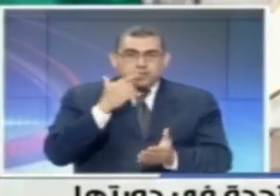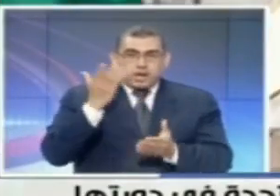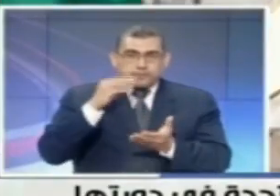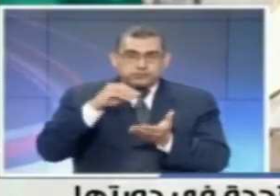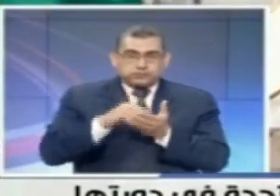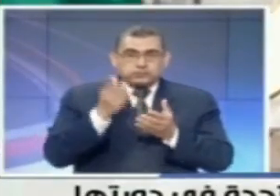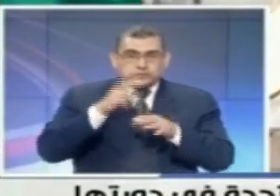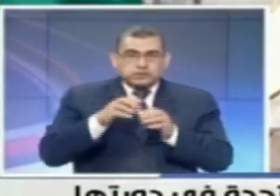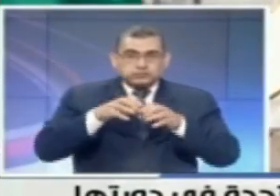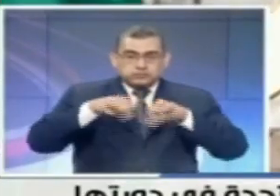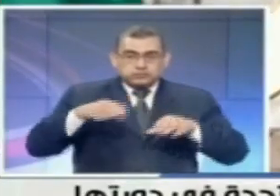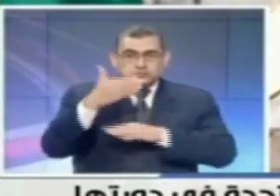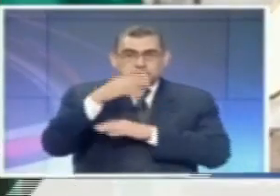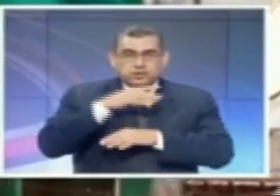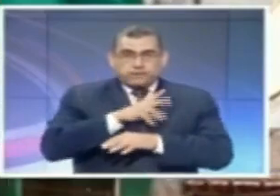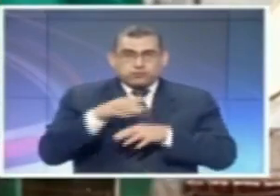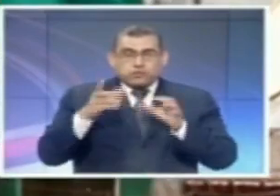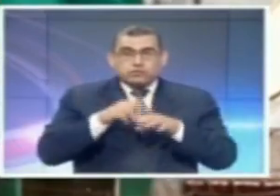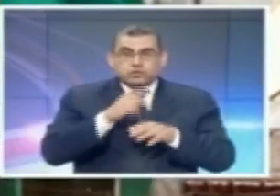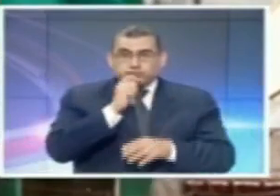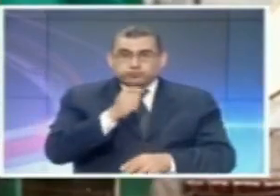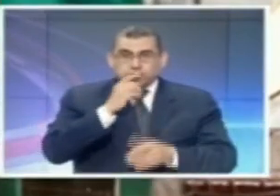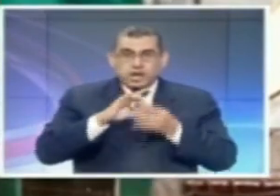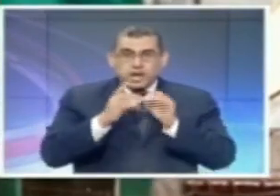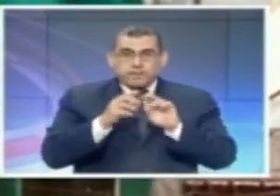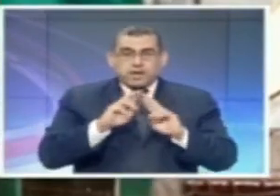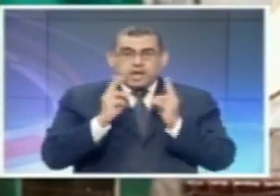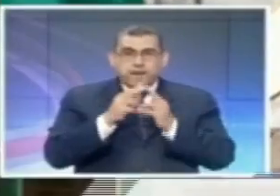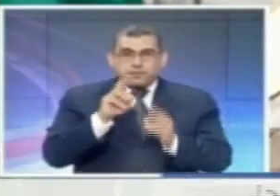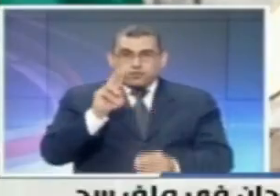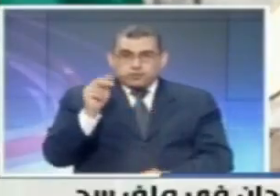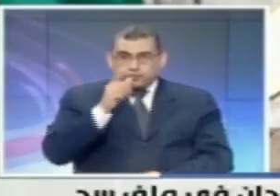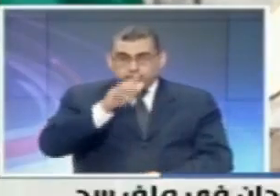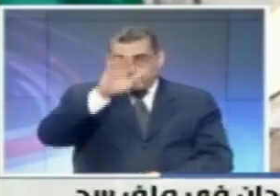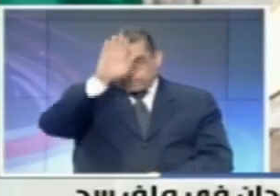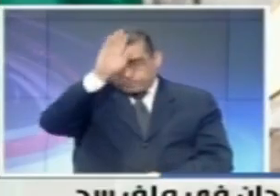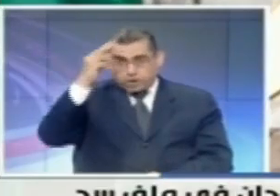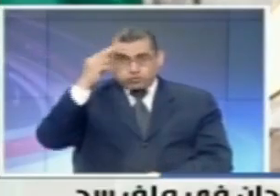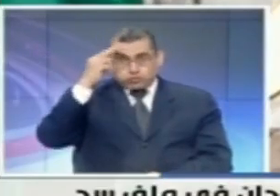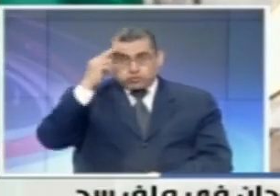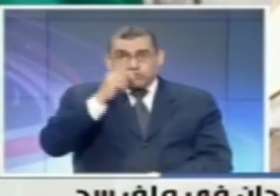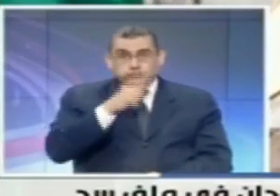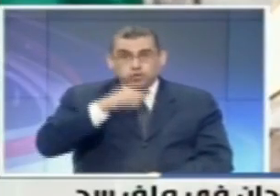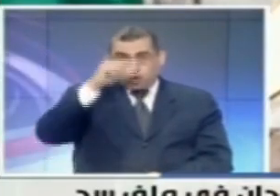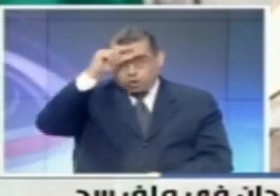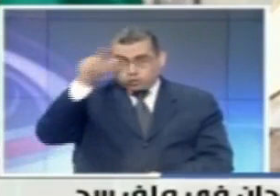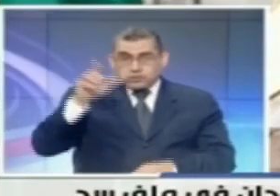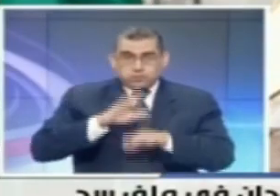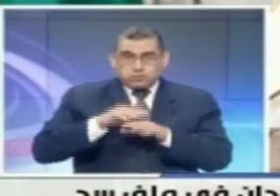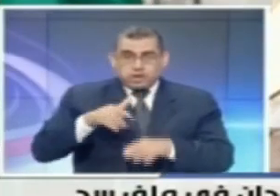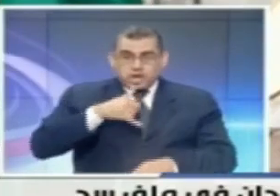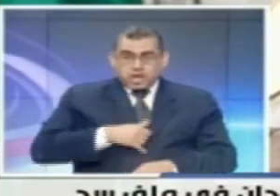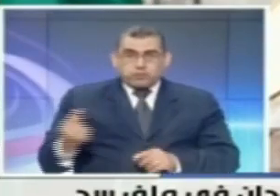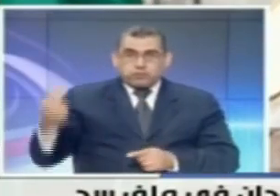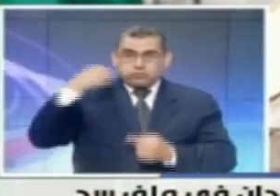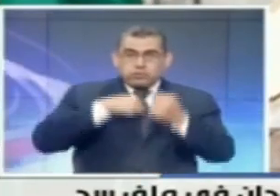العربية وحل الدولتين. وفي كلمته أمام الجمعية العامة للأمم المتحدة، أكد العاهل السعودي أن ميليشيا الحوثي تواصل اعتدائاتها